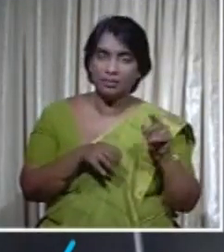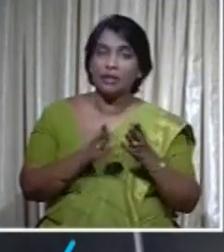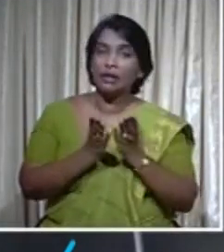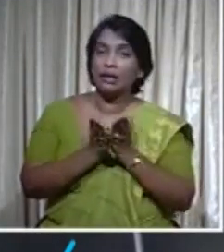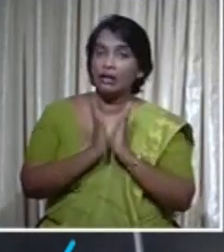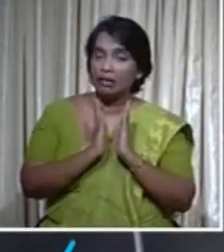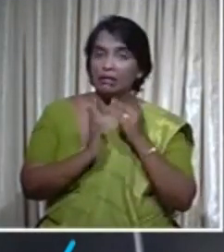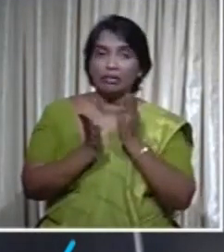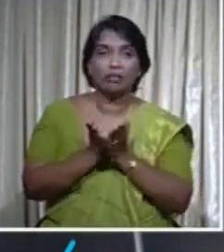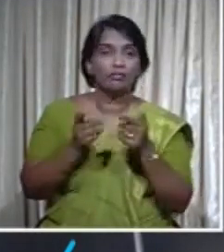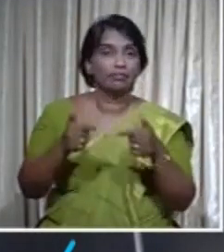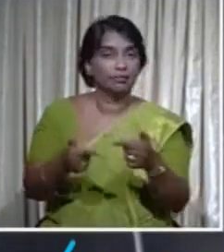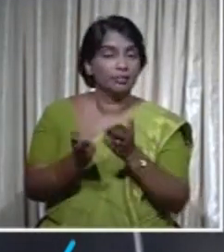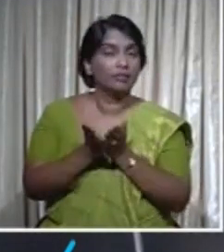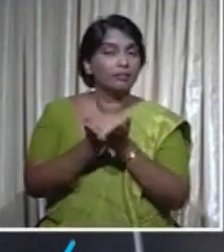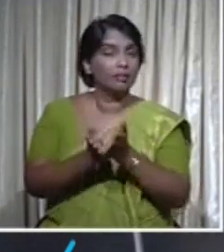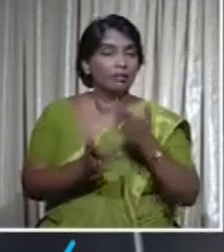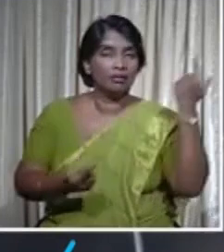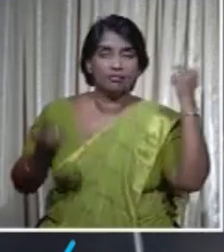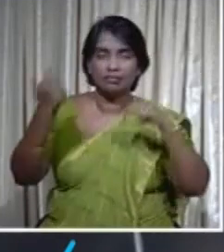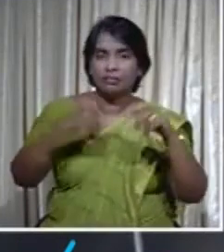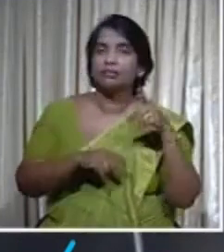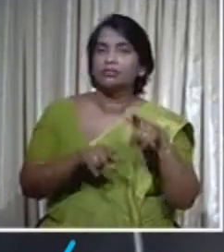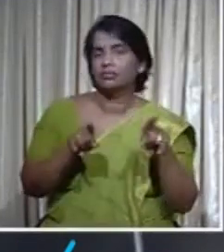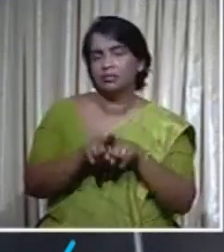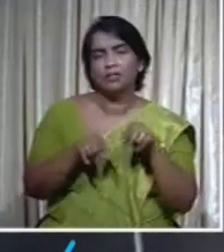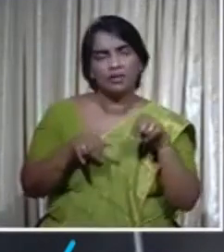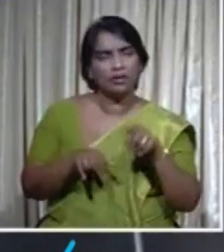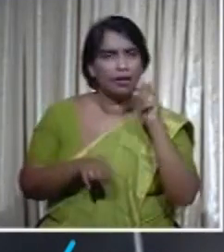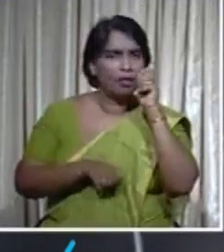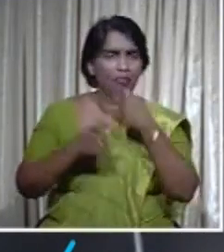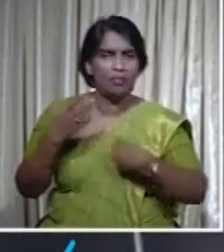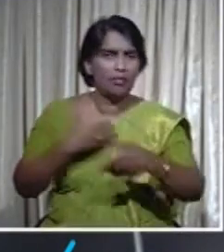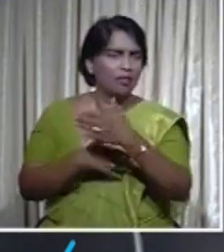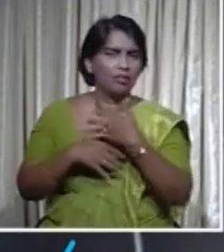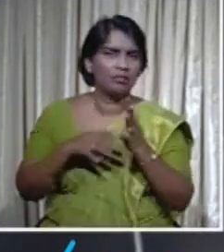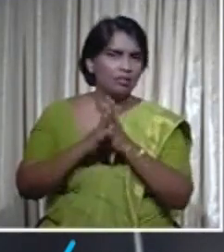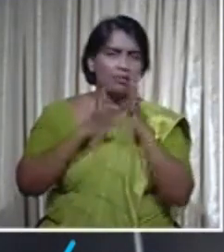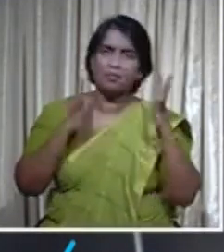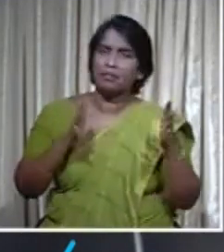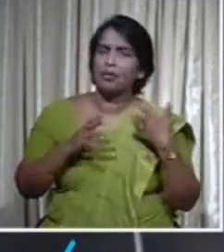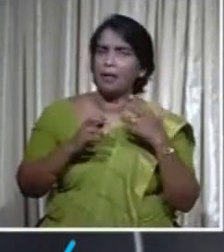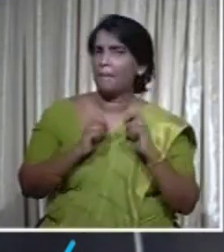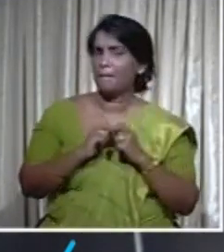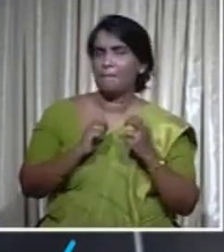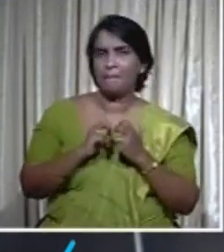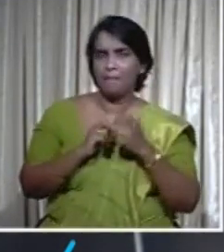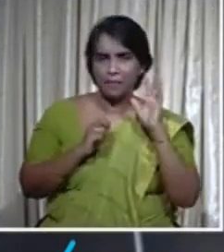என்பதும் உண்மையிலே எங்களுடைய மக்களை பாதிக்கின்ற அதே நேரத்திலே